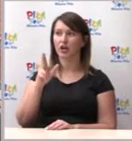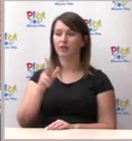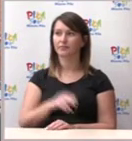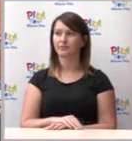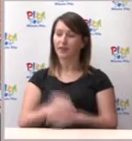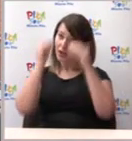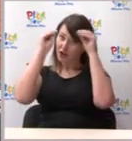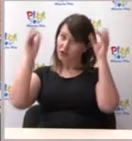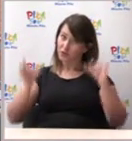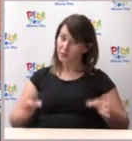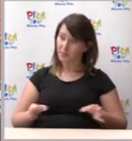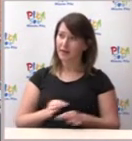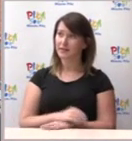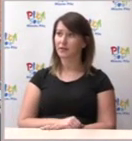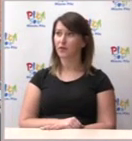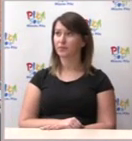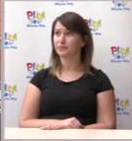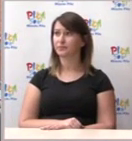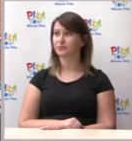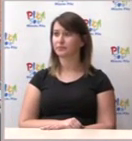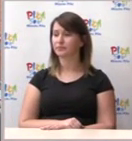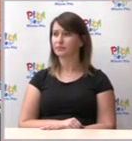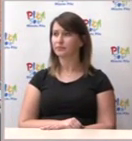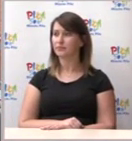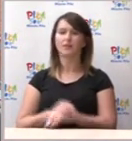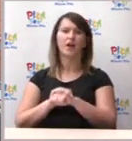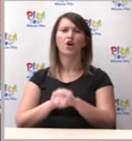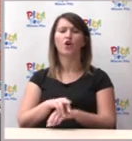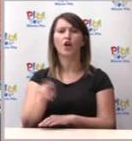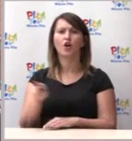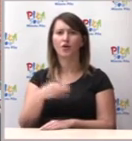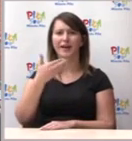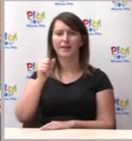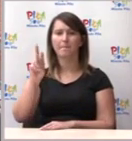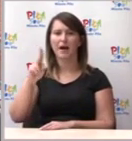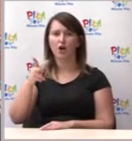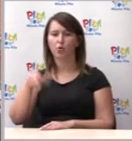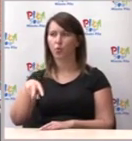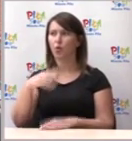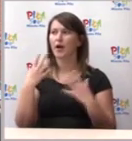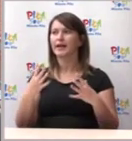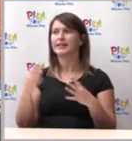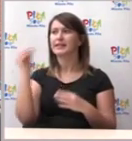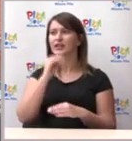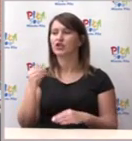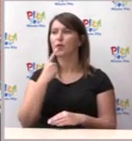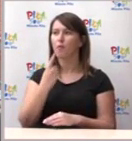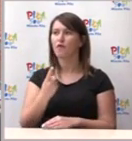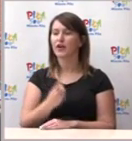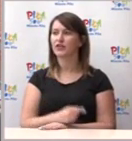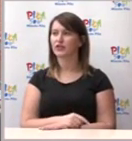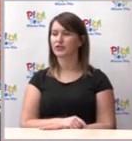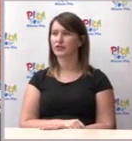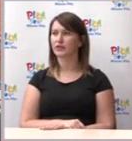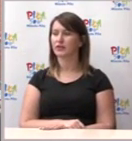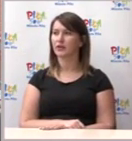Szanowni Państwo, Wysoka Rado, kolego radny Marku, myślę, że warto dwa słowa w uzupełnieniu tej informacji, którą podał Pan i